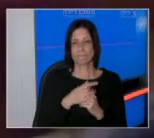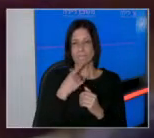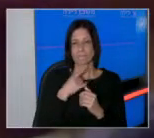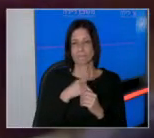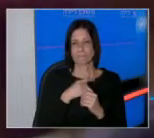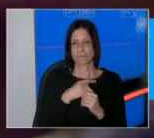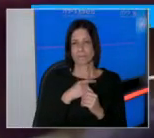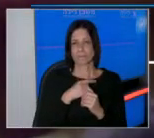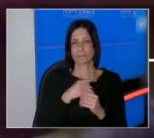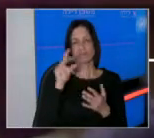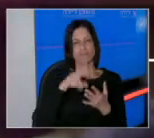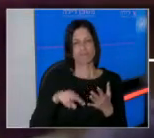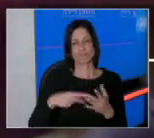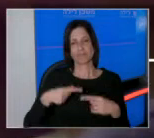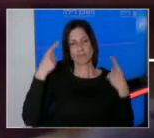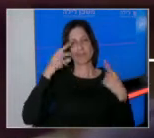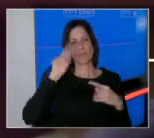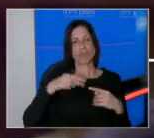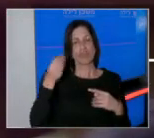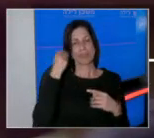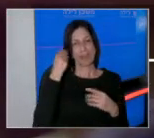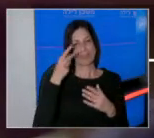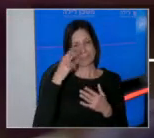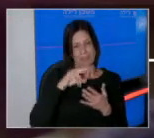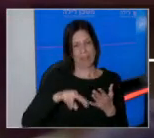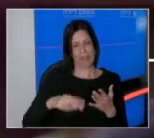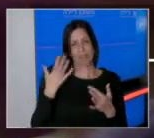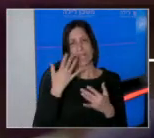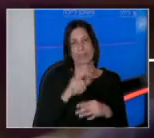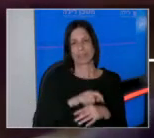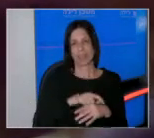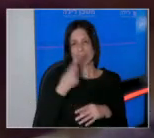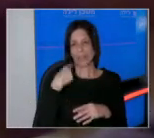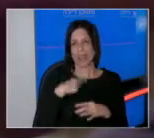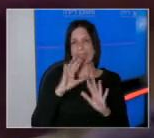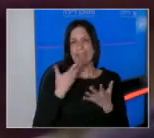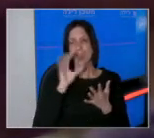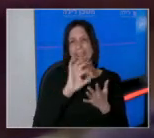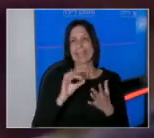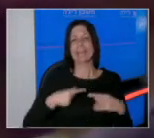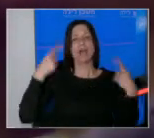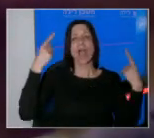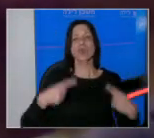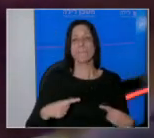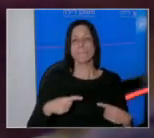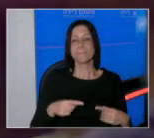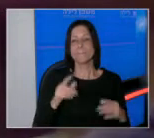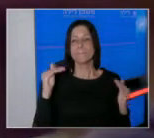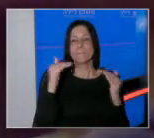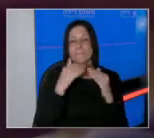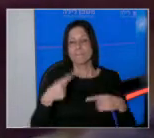היום. יש תלמיד שקרא את זה לפני כמה זמן, ואמר לי, זה כאילו נכתב היום.